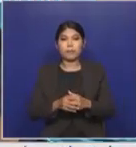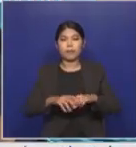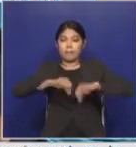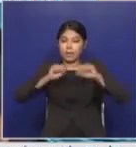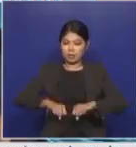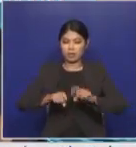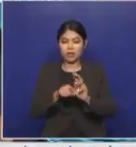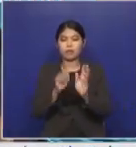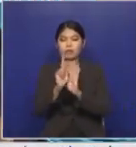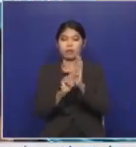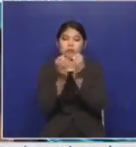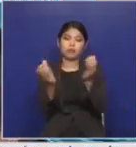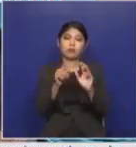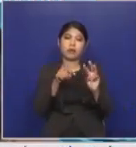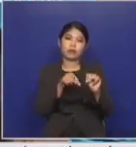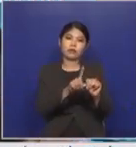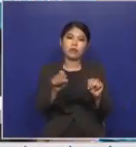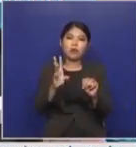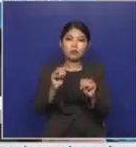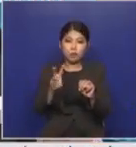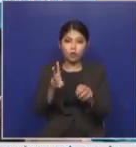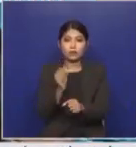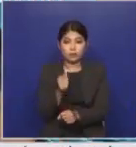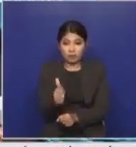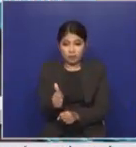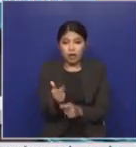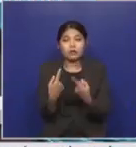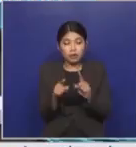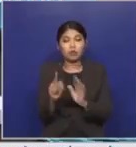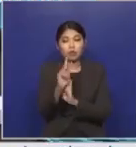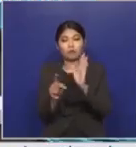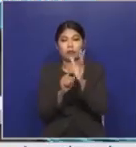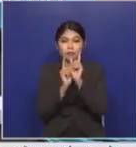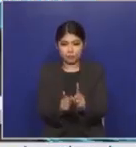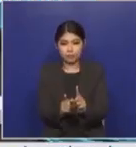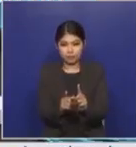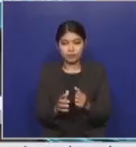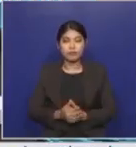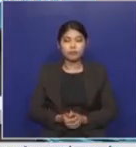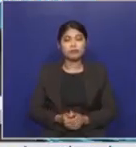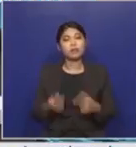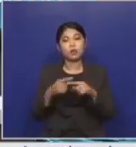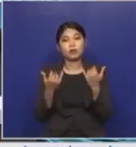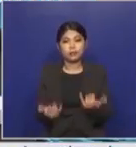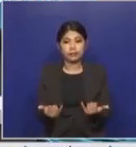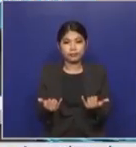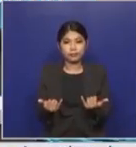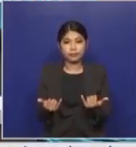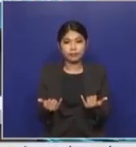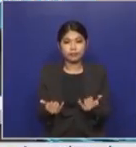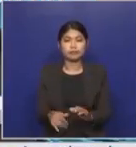มาตรา 166แต่ว่าจะต้องเป็นไปตามที่กฎหมายบัญญัติมีแต่ปัจจุบัน